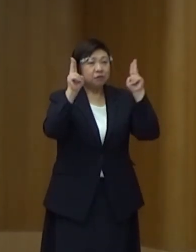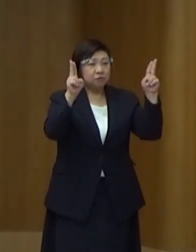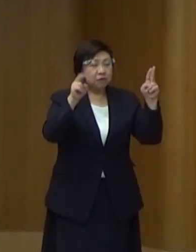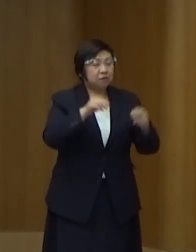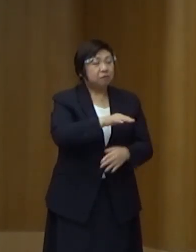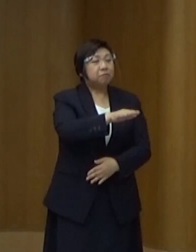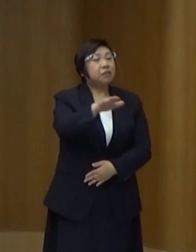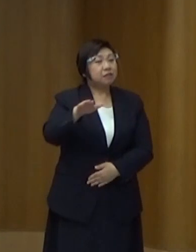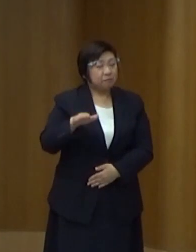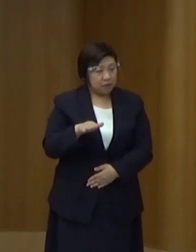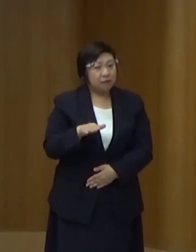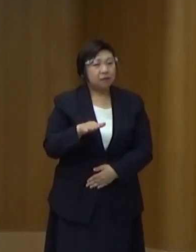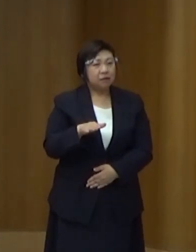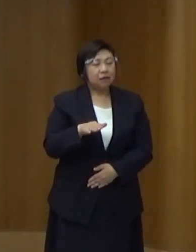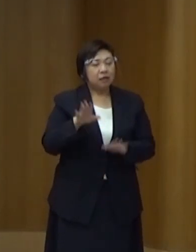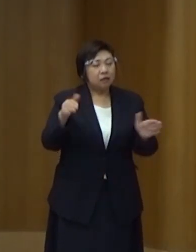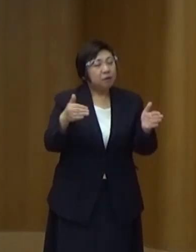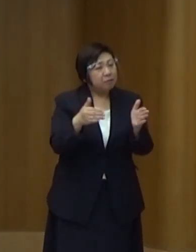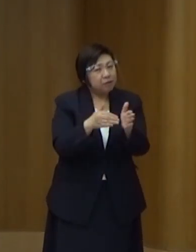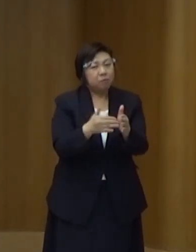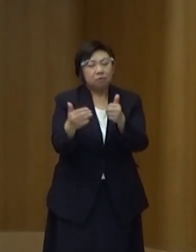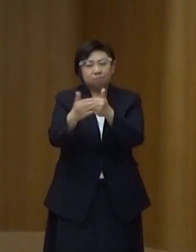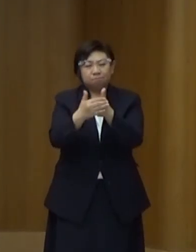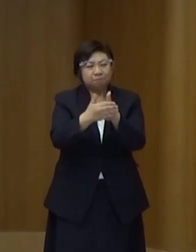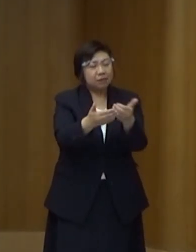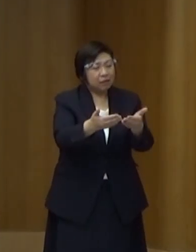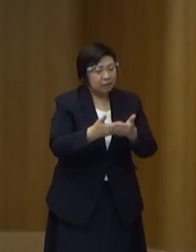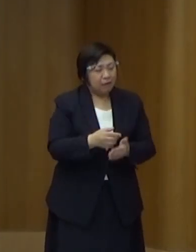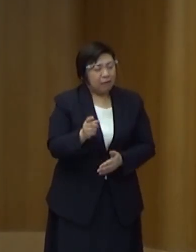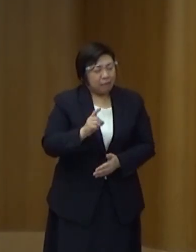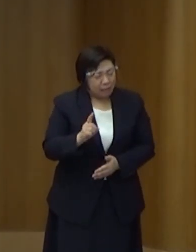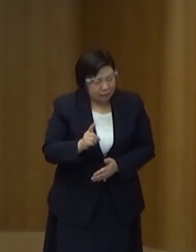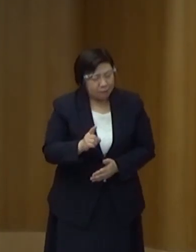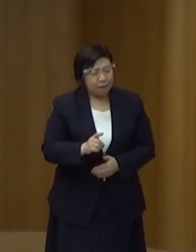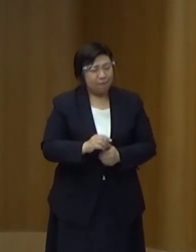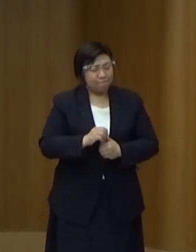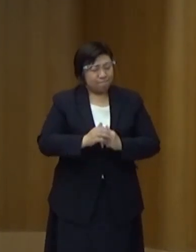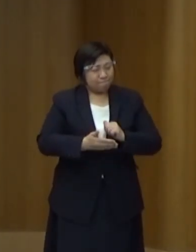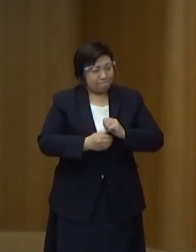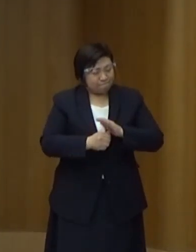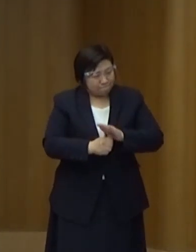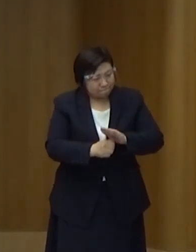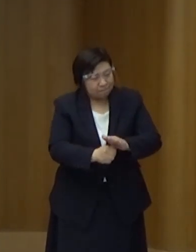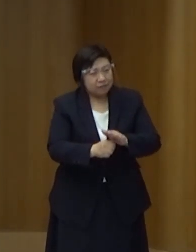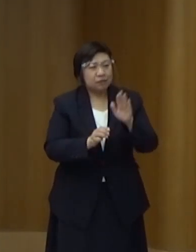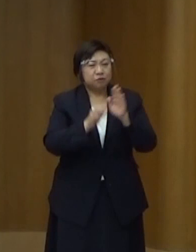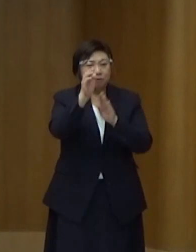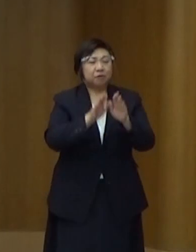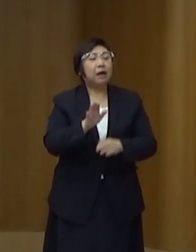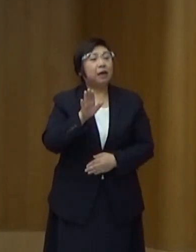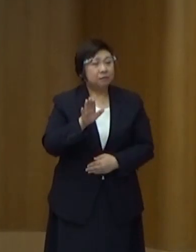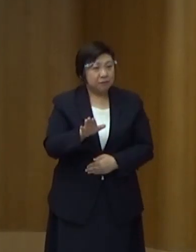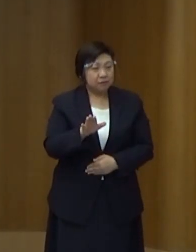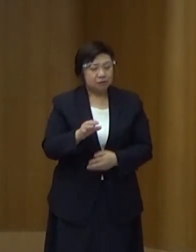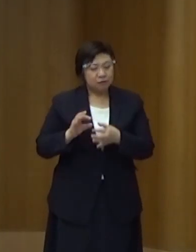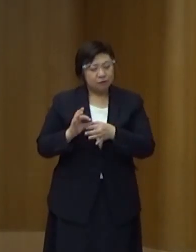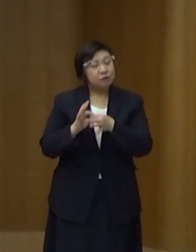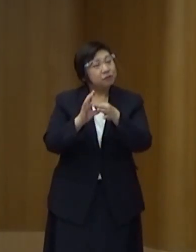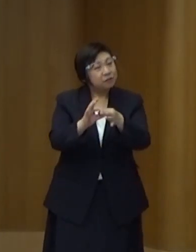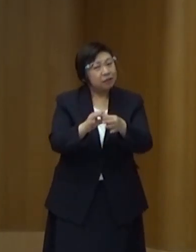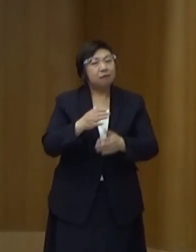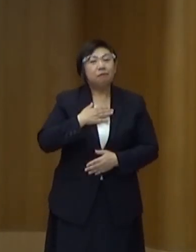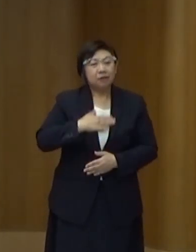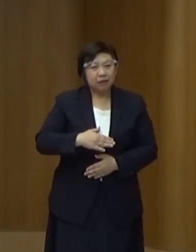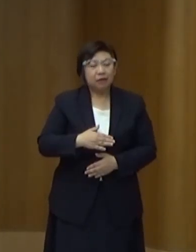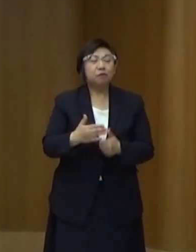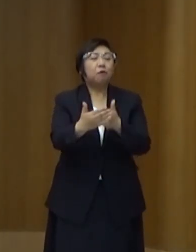、これまでも大変なご協力をいただいて何とか踏みとどまっているという状況がございますので、引き続きのご理解と